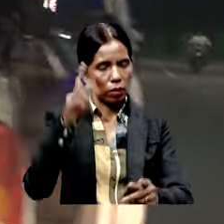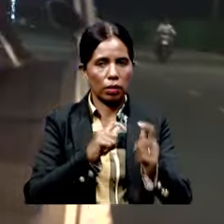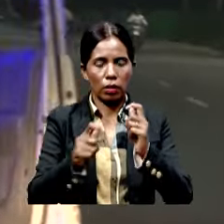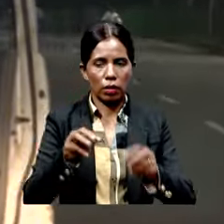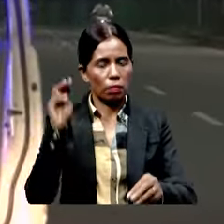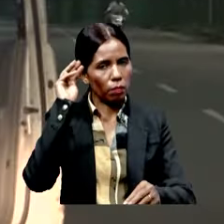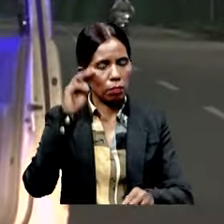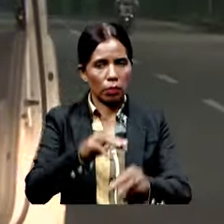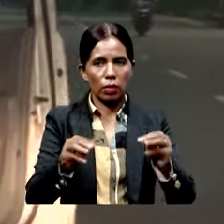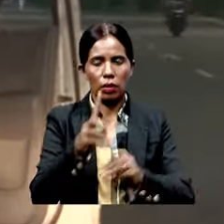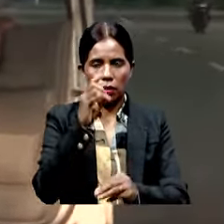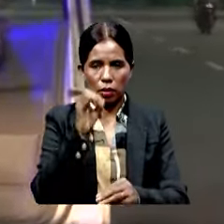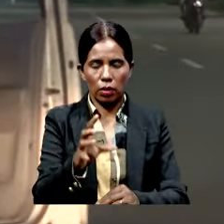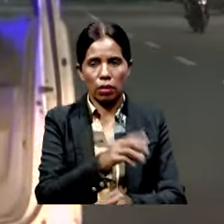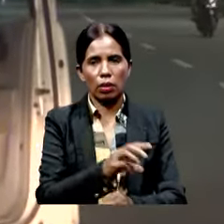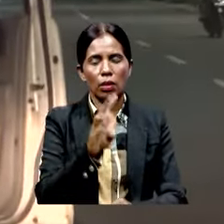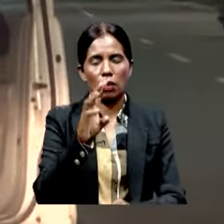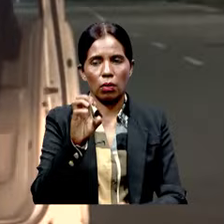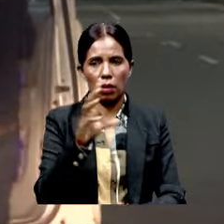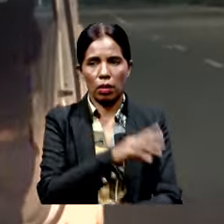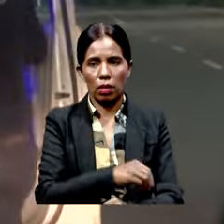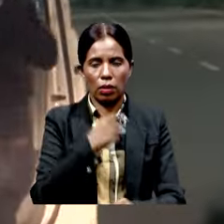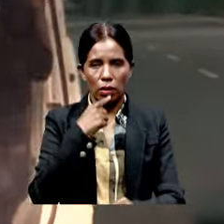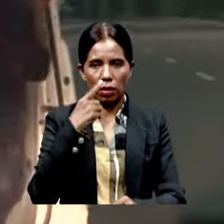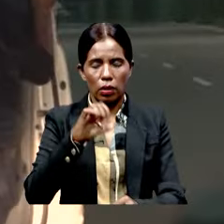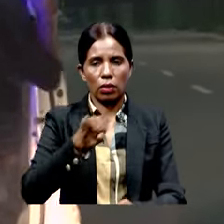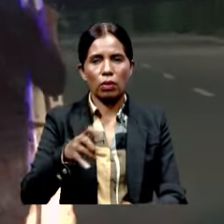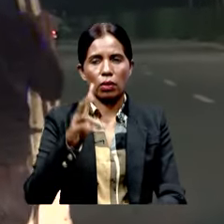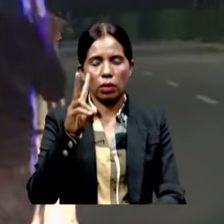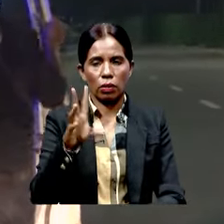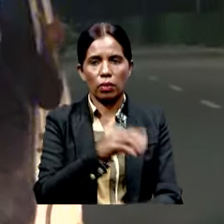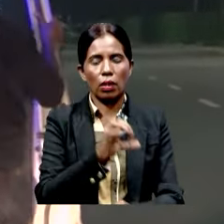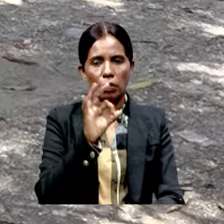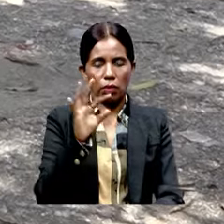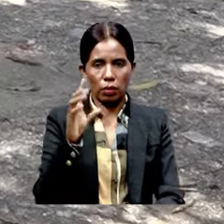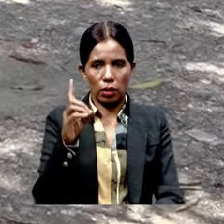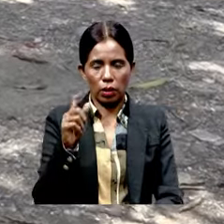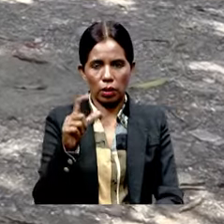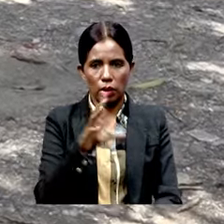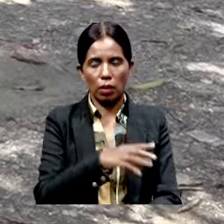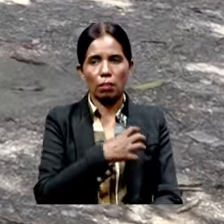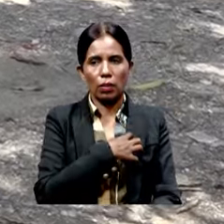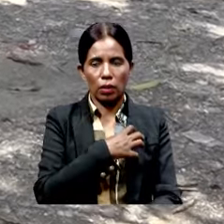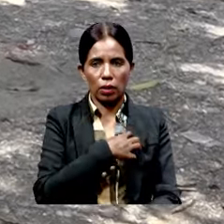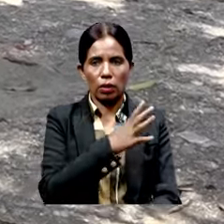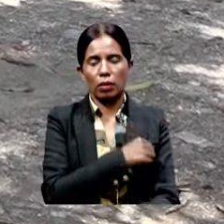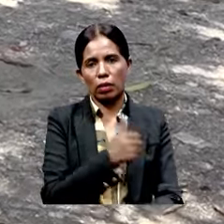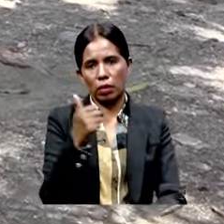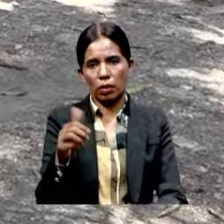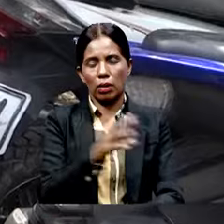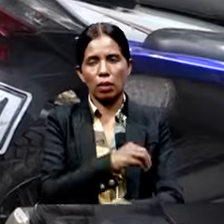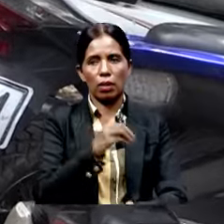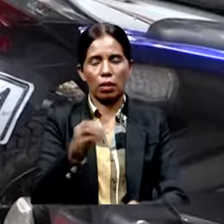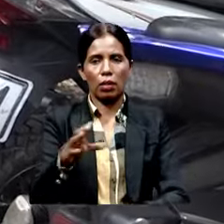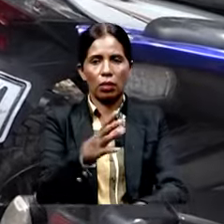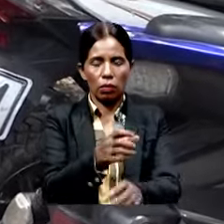dili, pentel munisipi dili, web, task force, J2 FFD Teli, Polisia Marítima, Makikit, no sira seluk, konsege